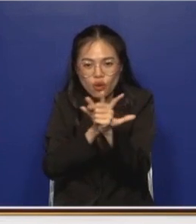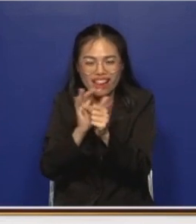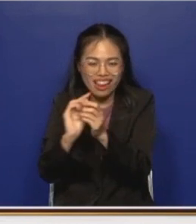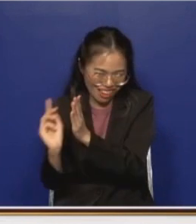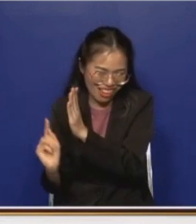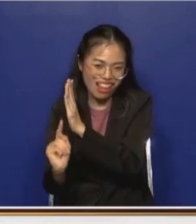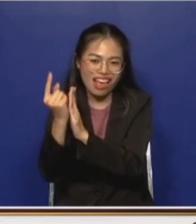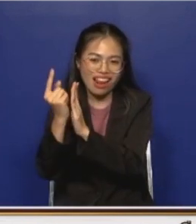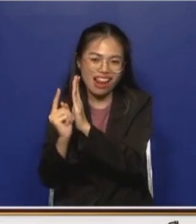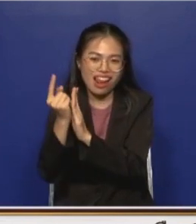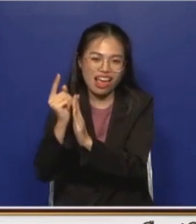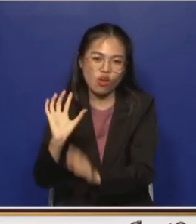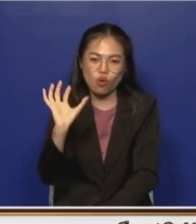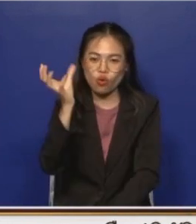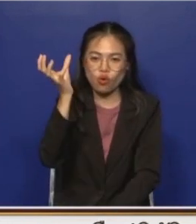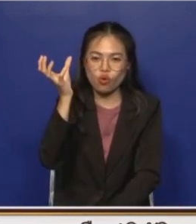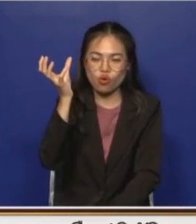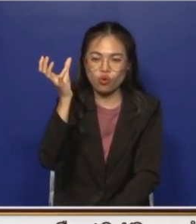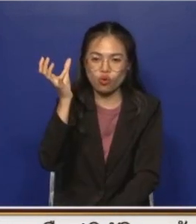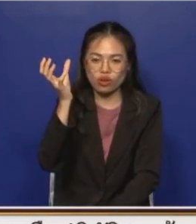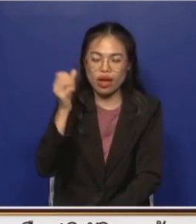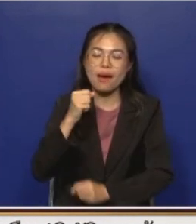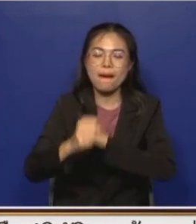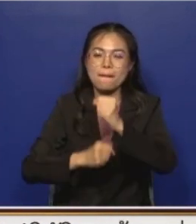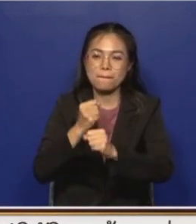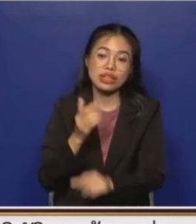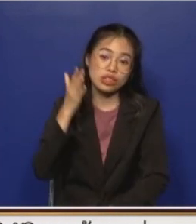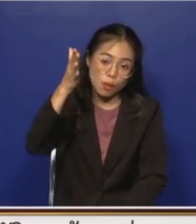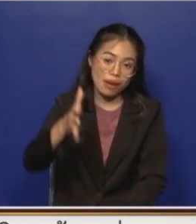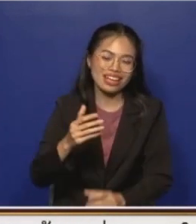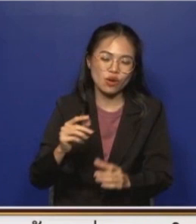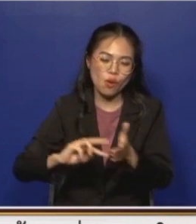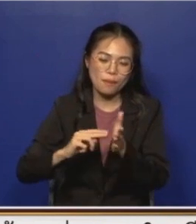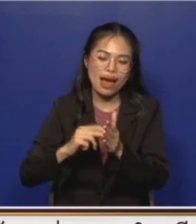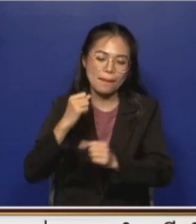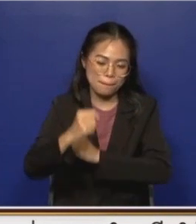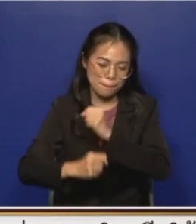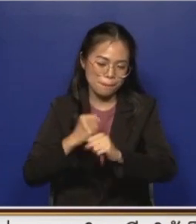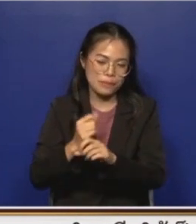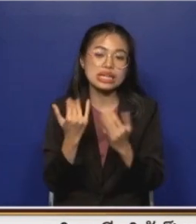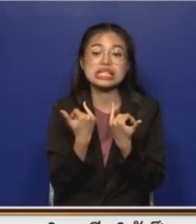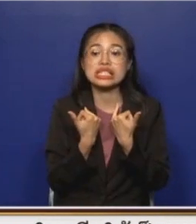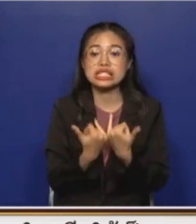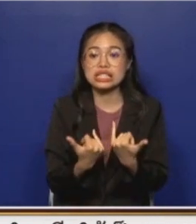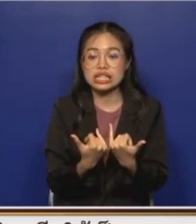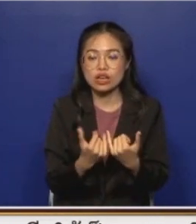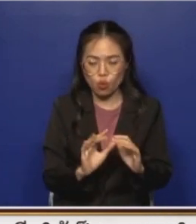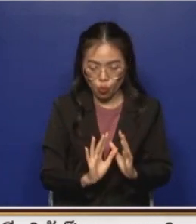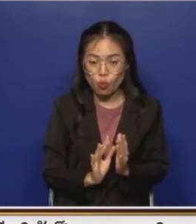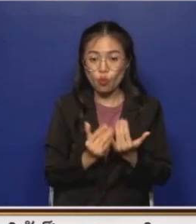แปลไทยเป็นไทยฮะท่านอ่านอย่างนี้แล้วท่านเข้าใจอะไรคะนี่คือผู้นำนายกน้ำตรีของประเทศน